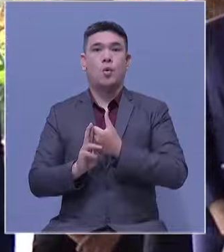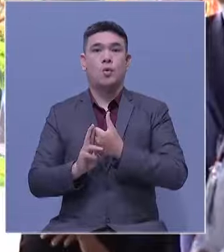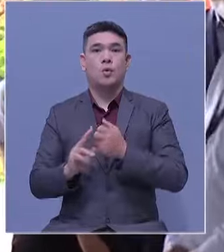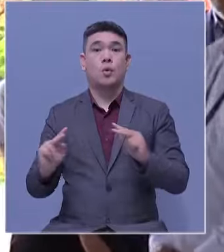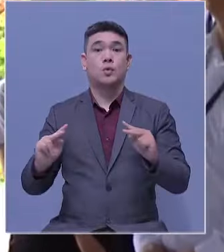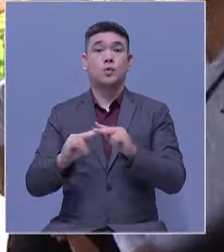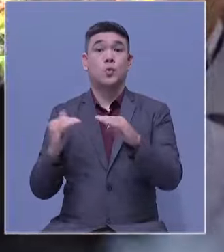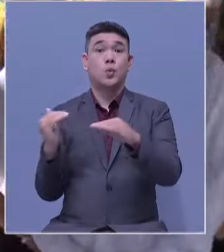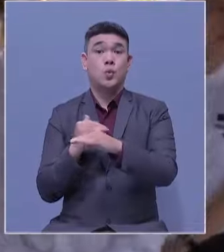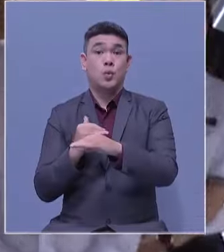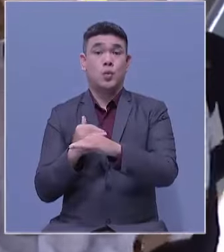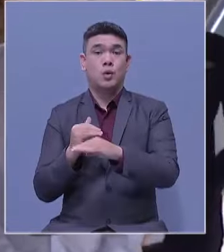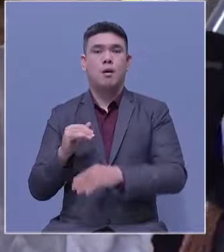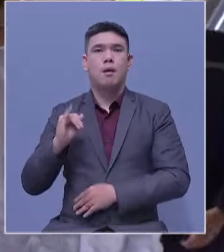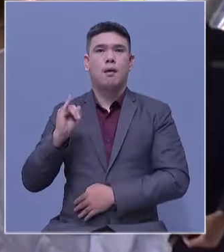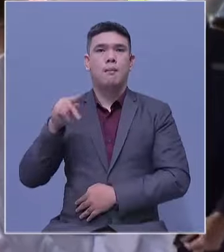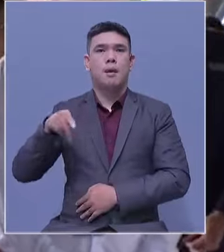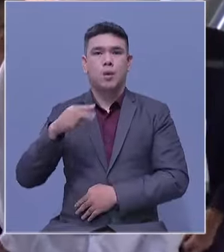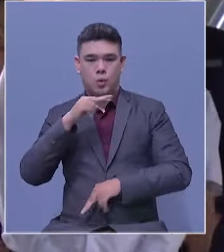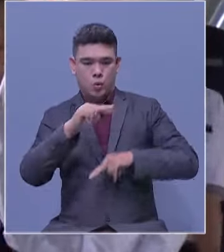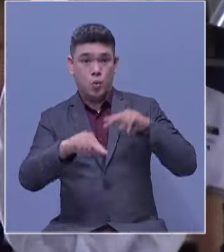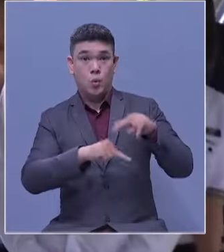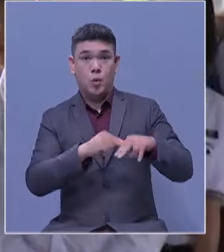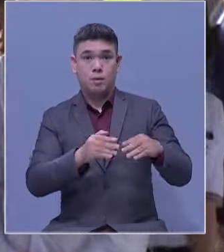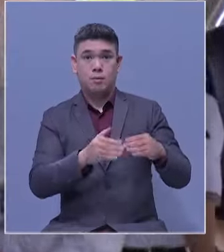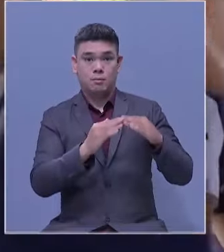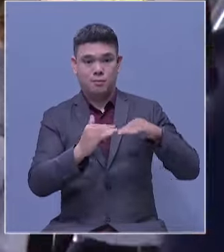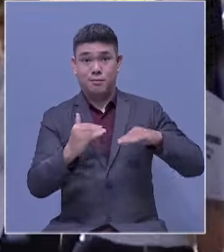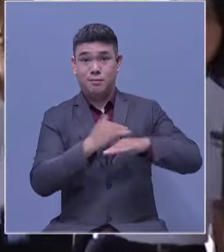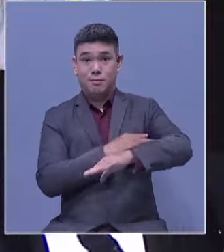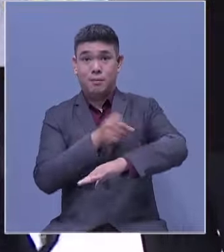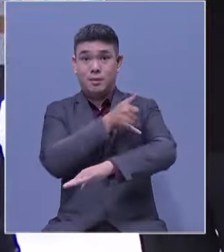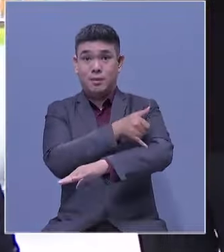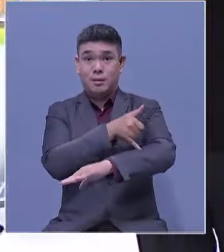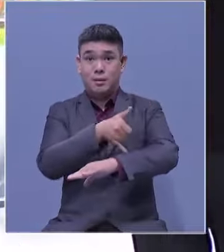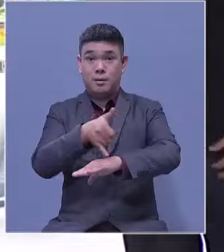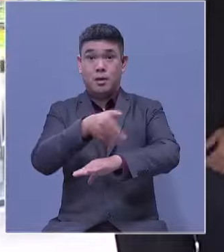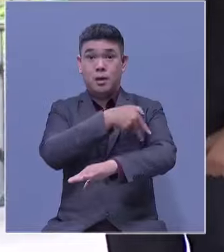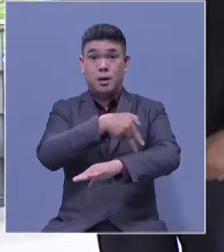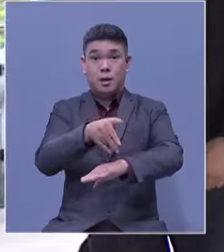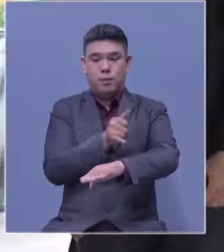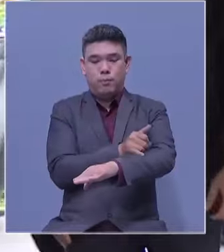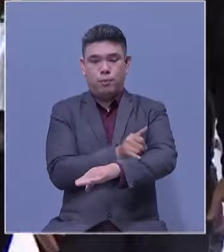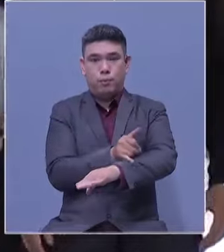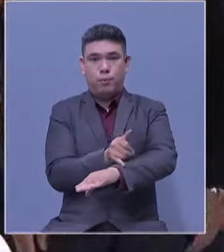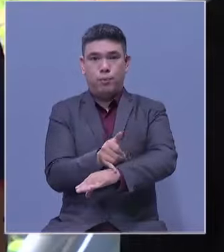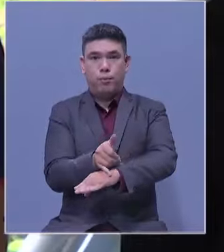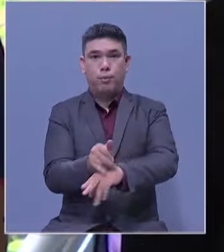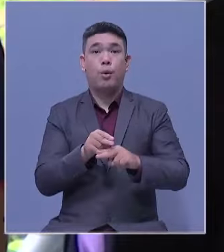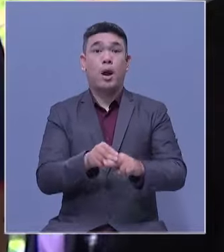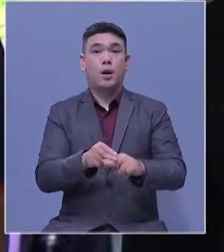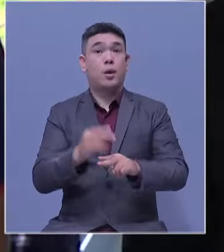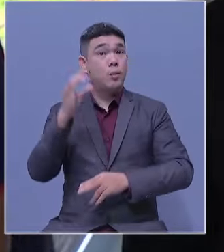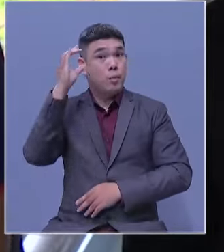สรพงษ์ไพฑูลพงษ์นะคะได้มาตรวจการใช้งานทางเดินเลืออัตโนมัติของรถไฟฟ้า